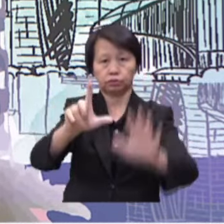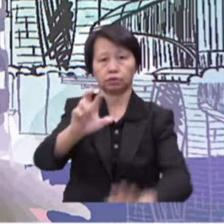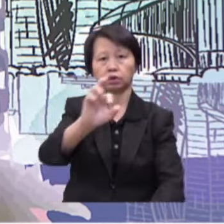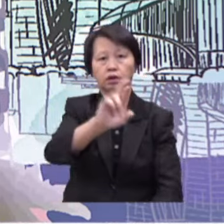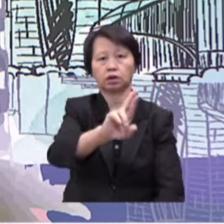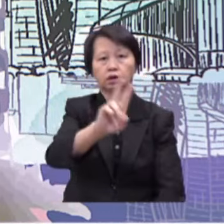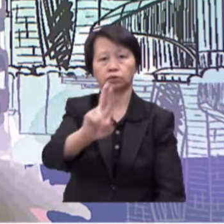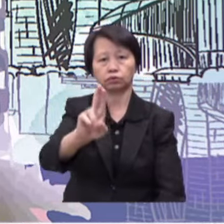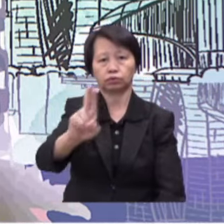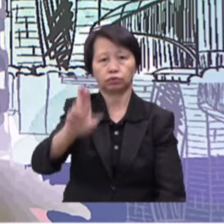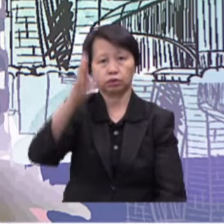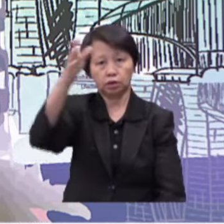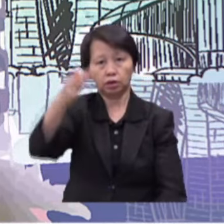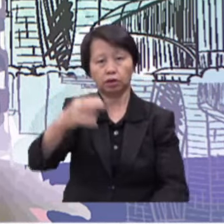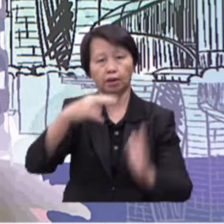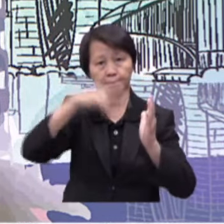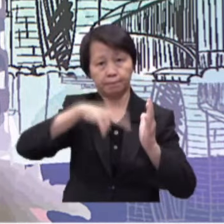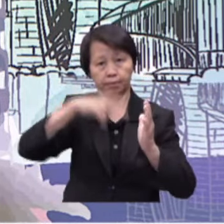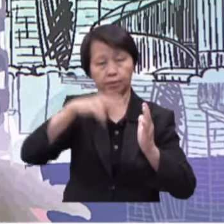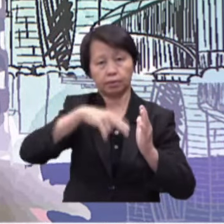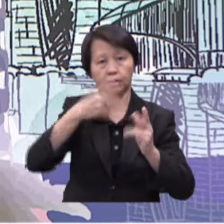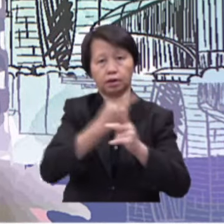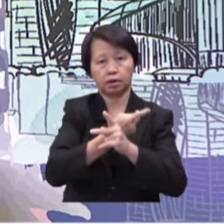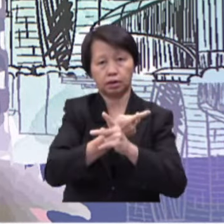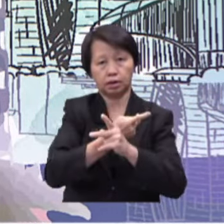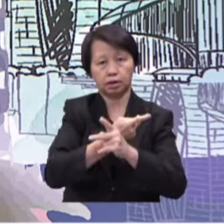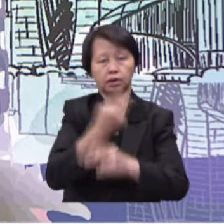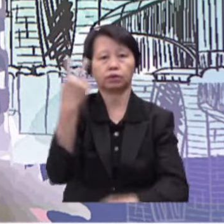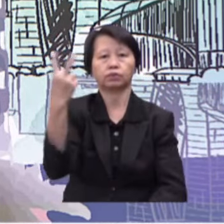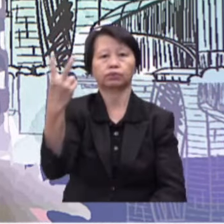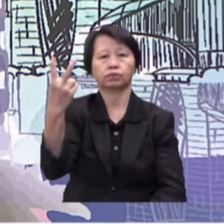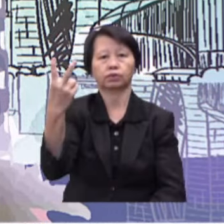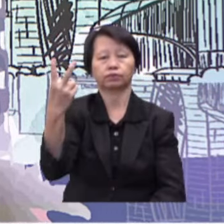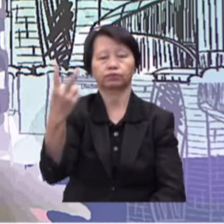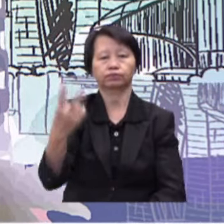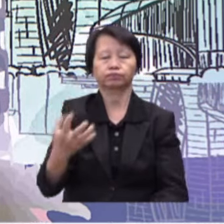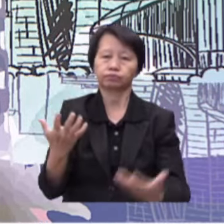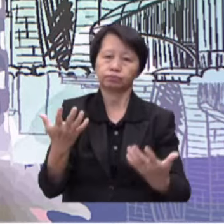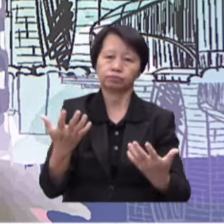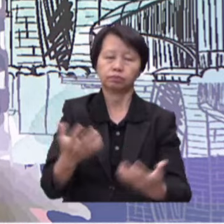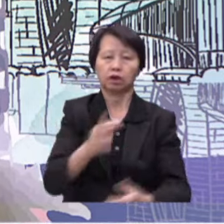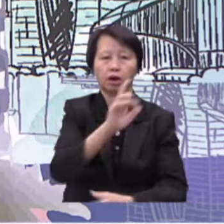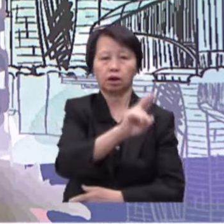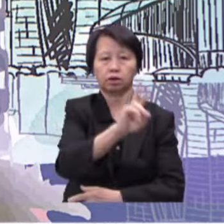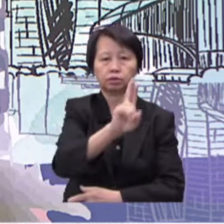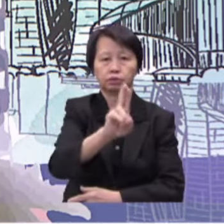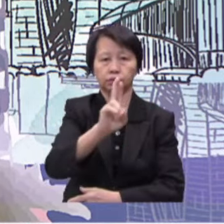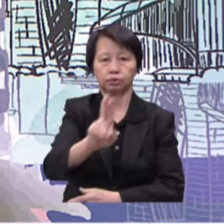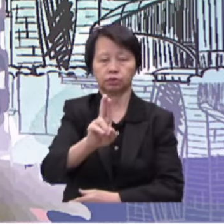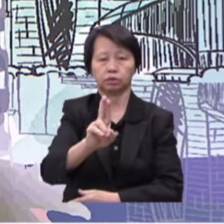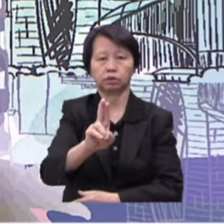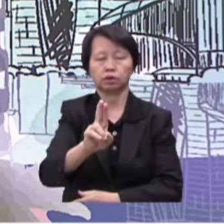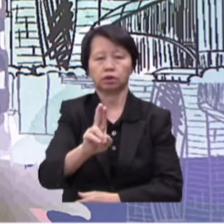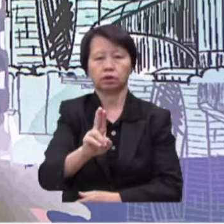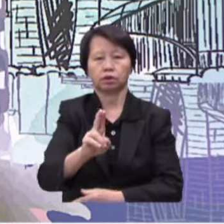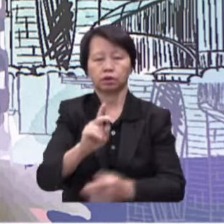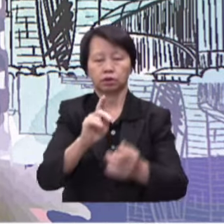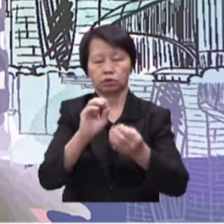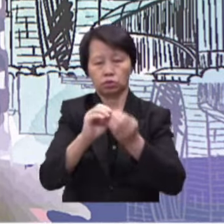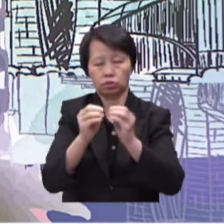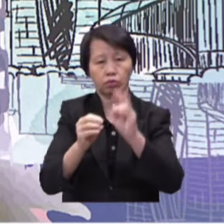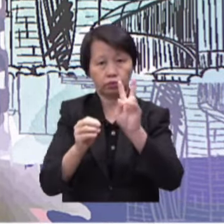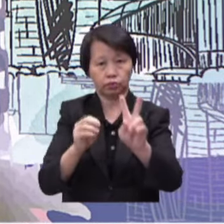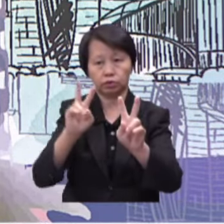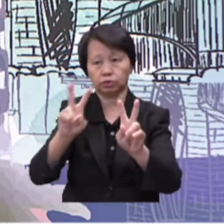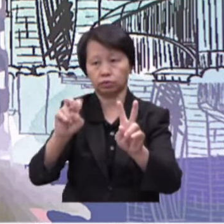akan dibaca untuk bacaan kali kedua yaitu antaranya undang-undang Qanun kesusahan pindahan nomor